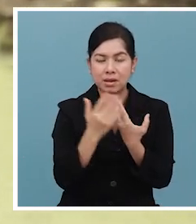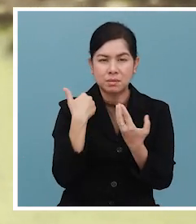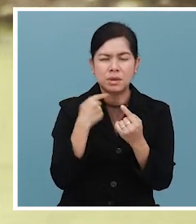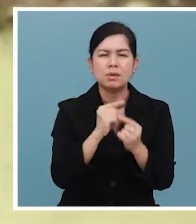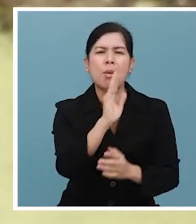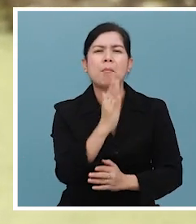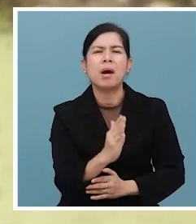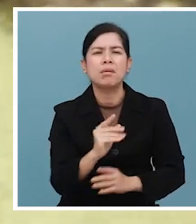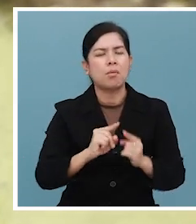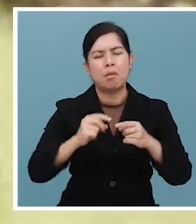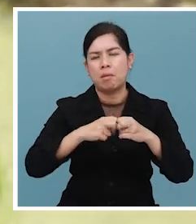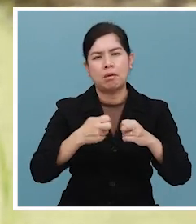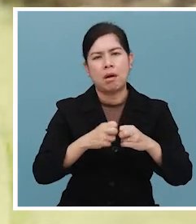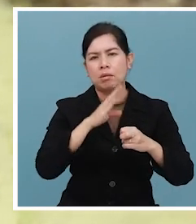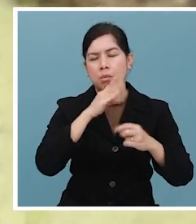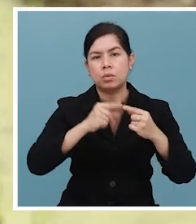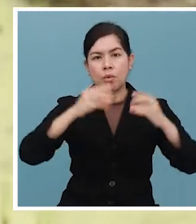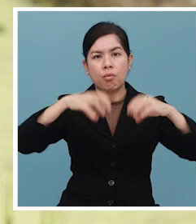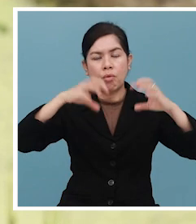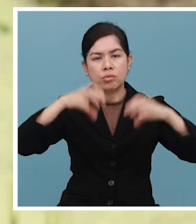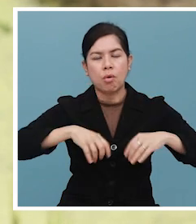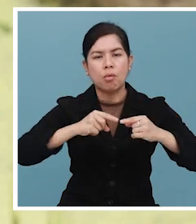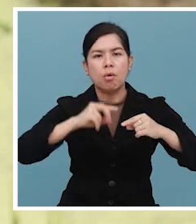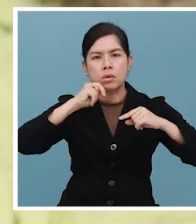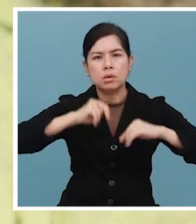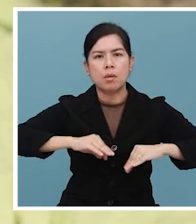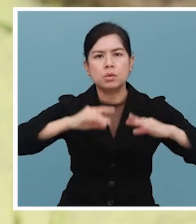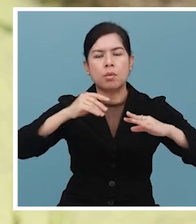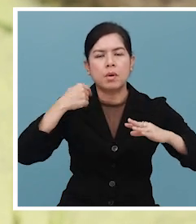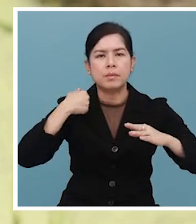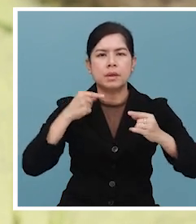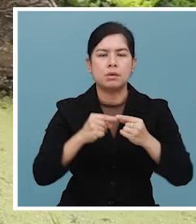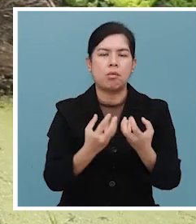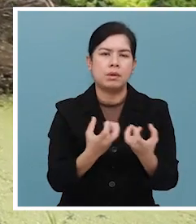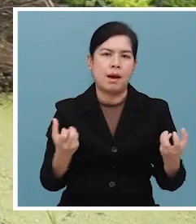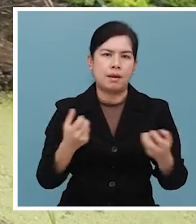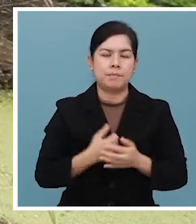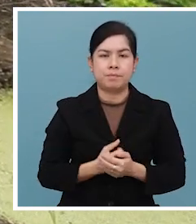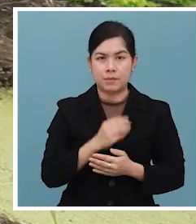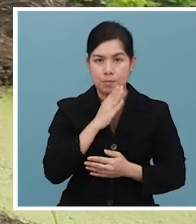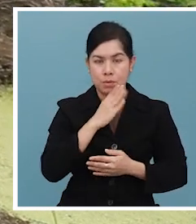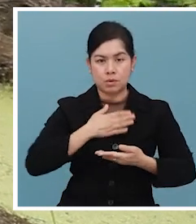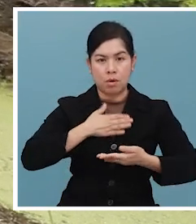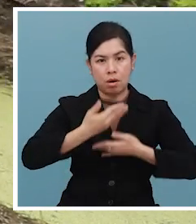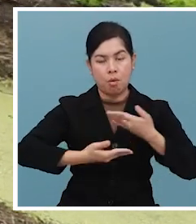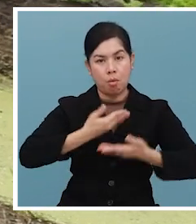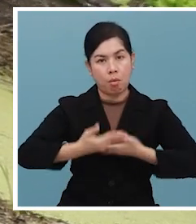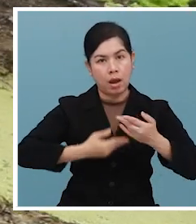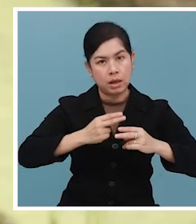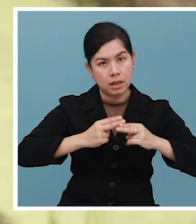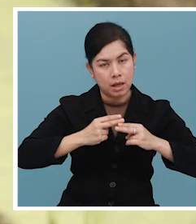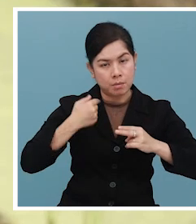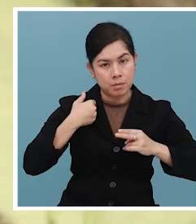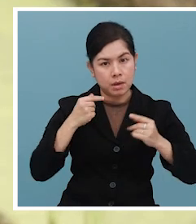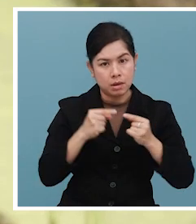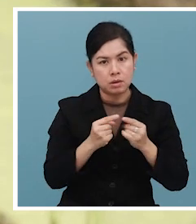แต่ก็ความเสียหายสุดยอดเลย สุดยอด เพราะว่าเราต้องเสี่ยงไงนี่แหละคือความเสี่ยงของเกษตรกรดังนั้นถ้าเราไปขายเองไม่จำเป็นต้องไปปลูกผักที่มีความเสี่ยง